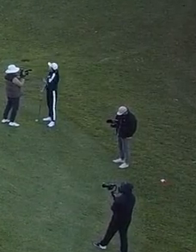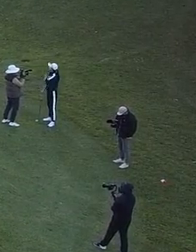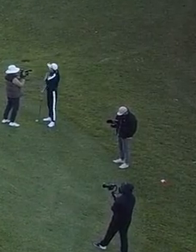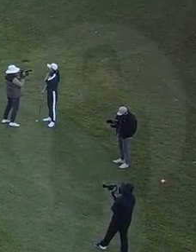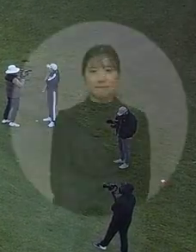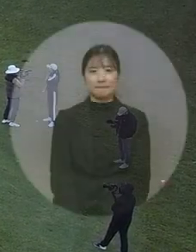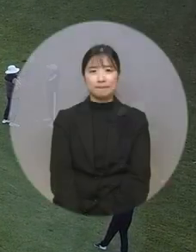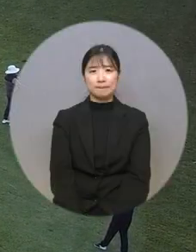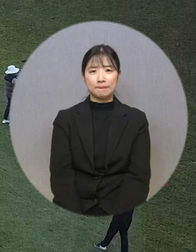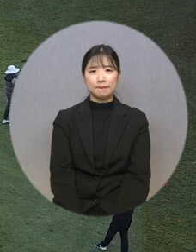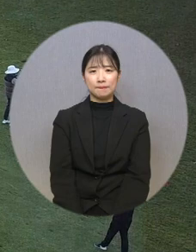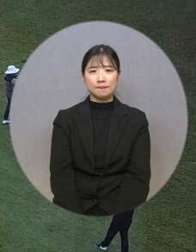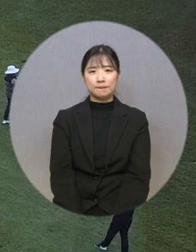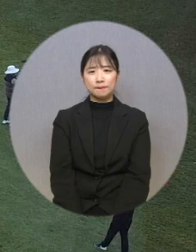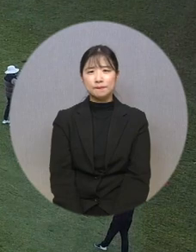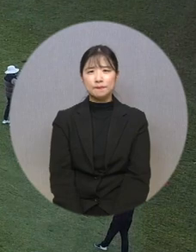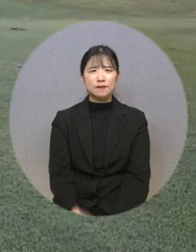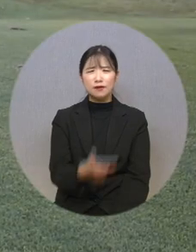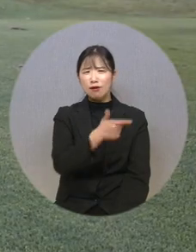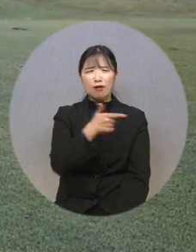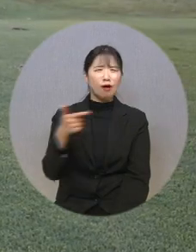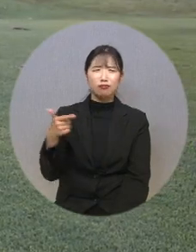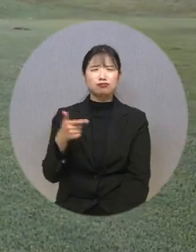아 쇼핑 너무 먹였어.